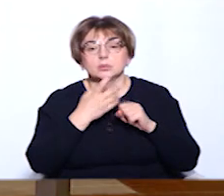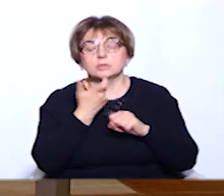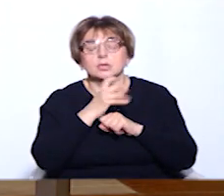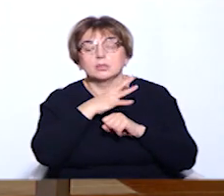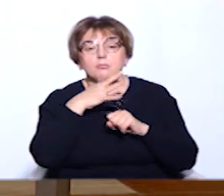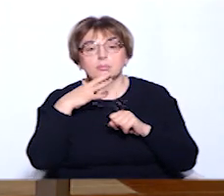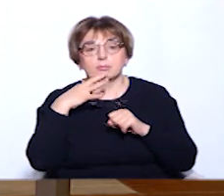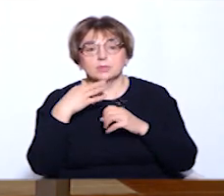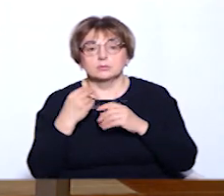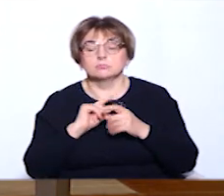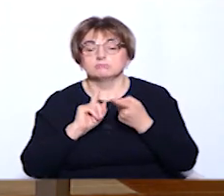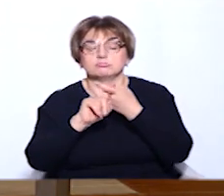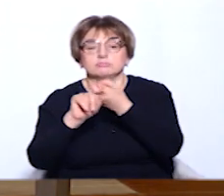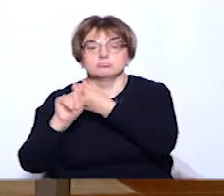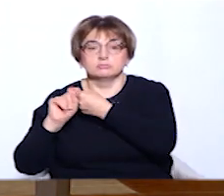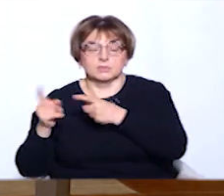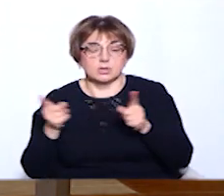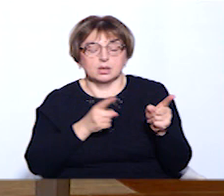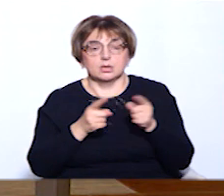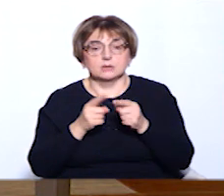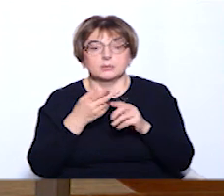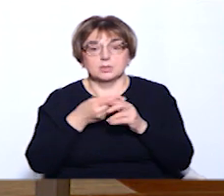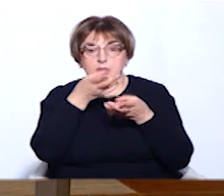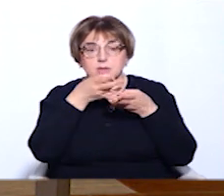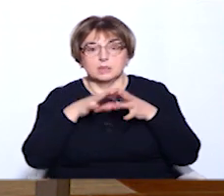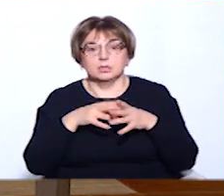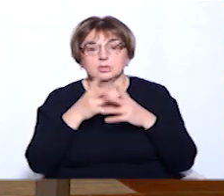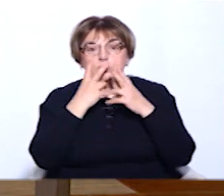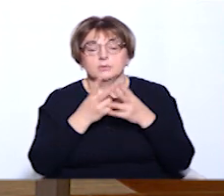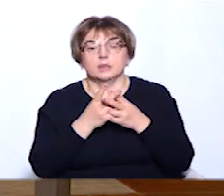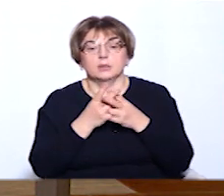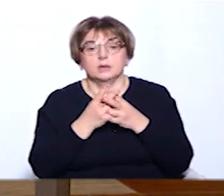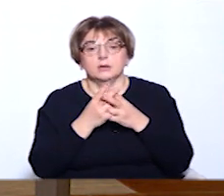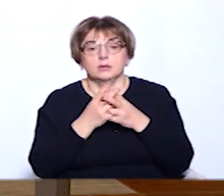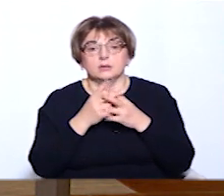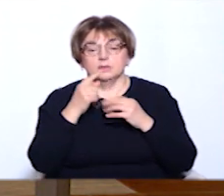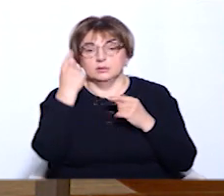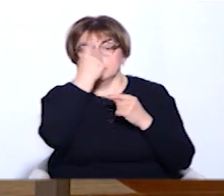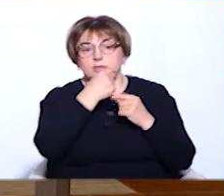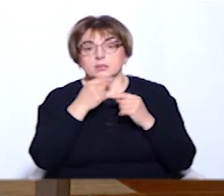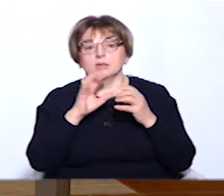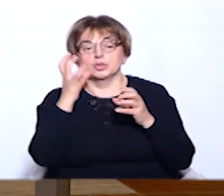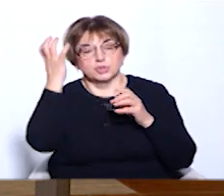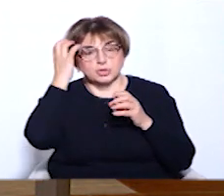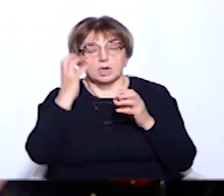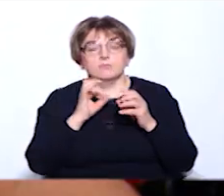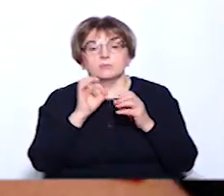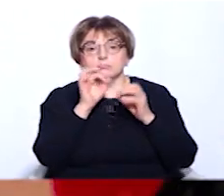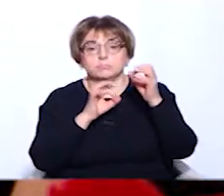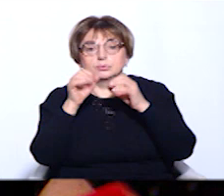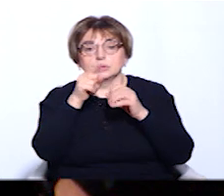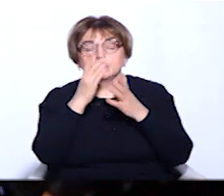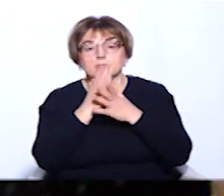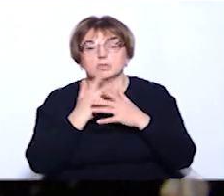უსასრულო რაოდენობით დაუკავშირდნენ ერთმანეთს და მე გაჩვენებ აქ მოდელს. წარმოვიდგინე, რომ შავი ბურთები არის